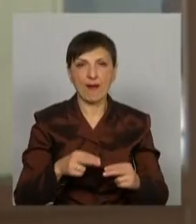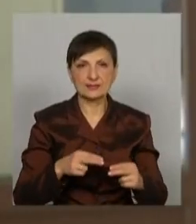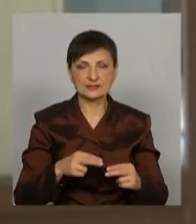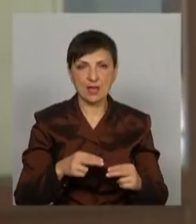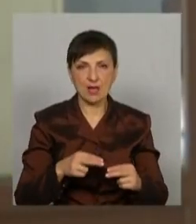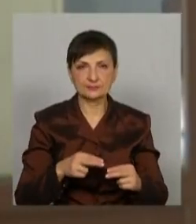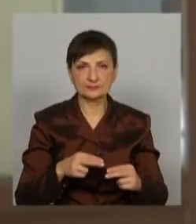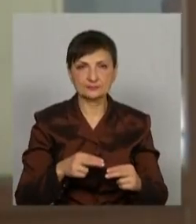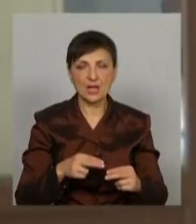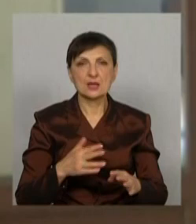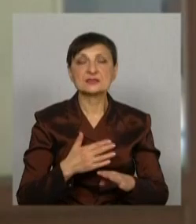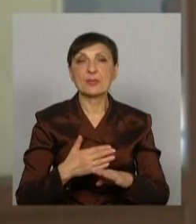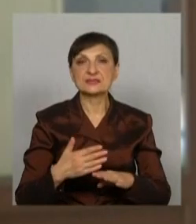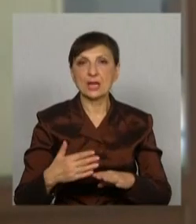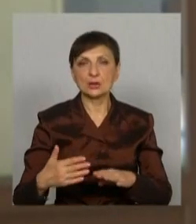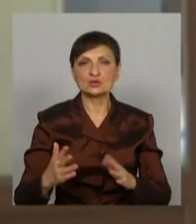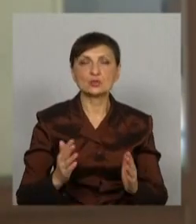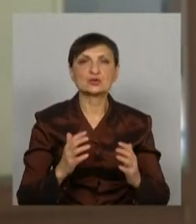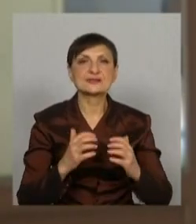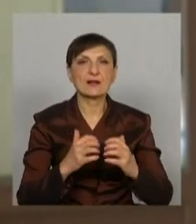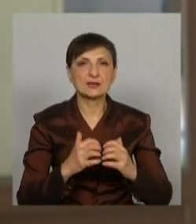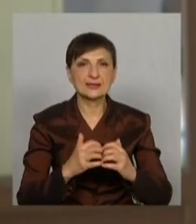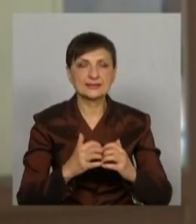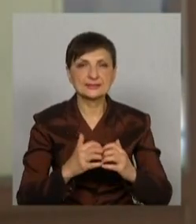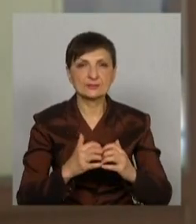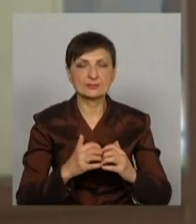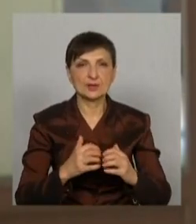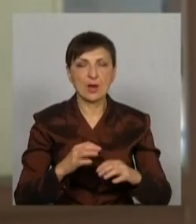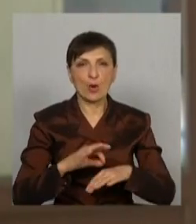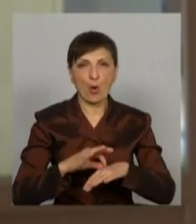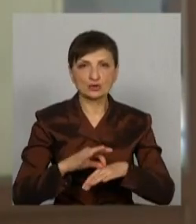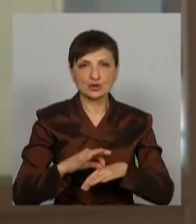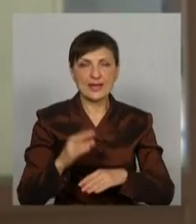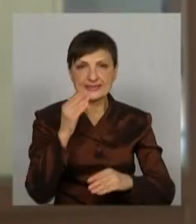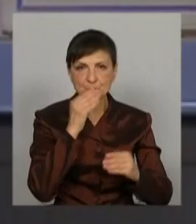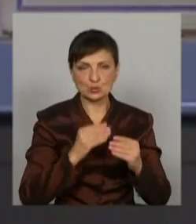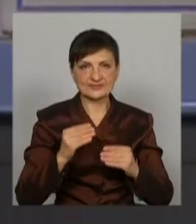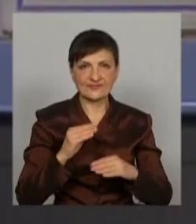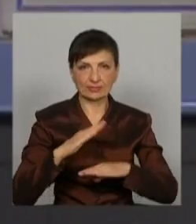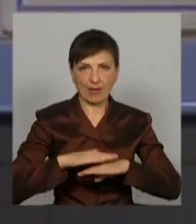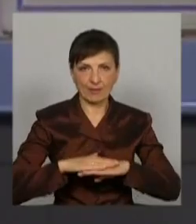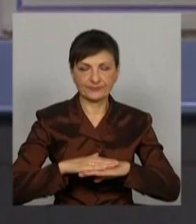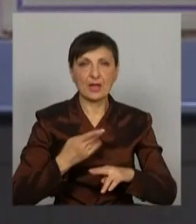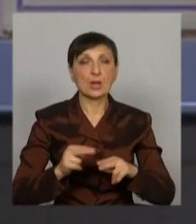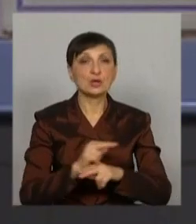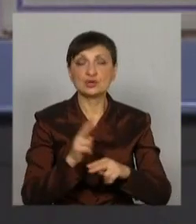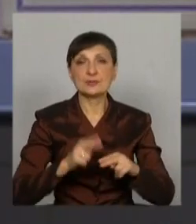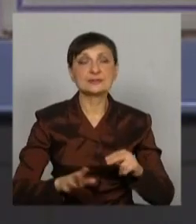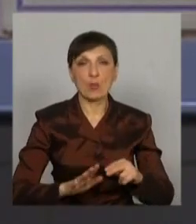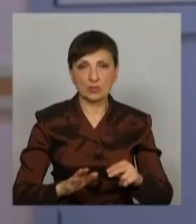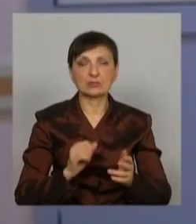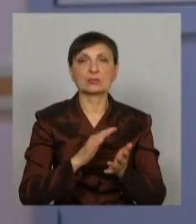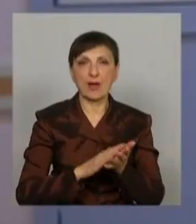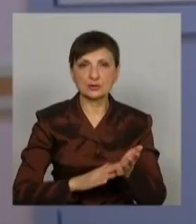tamiya с последующим закрытием этих дефектов после операции искусственной кожей на этом лечение не заканчивается